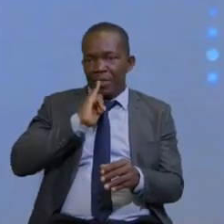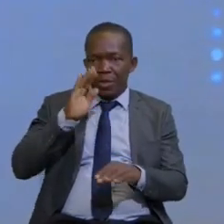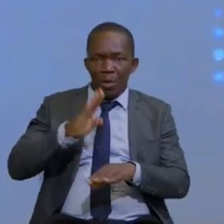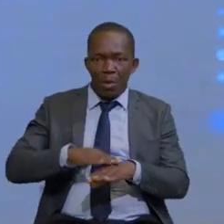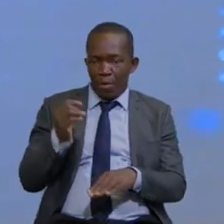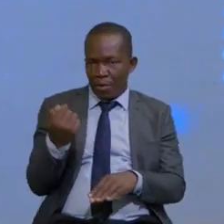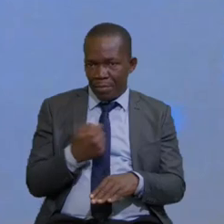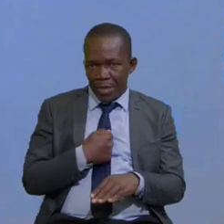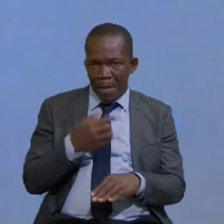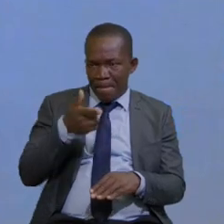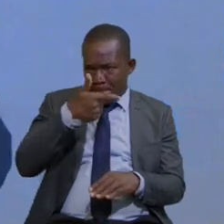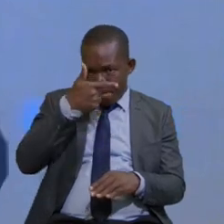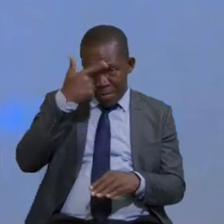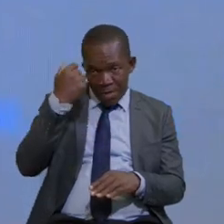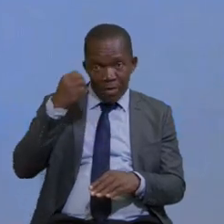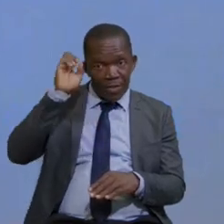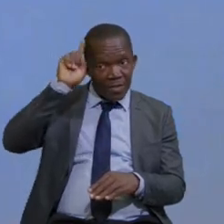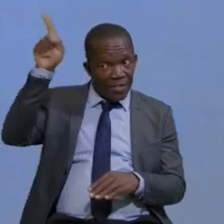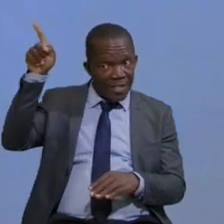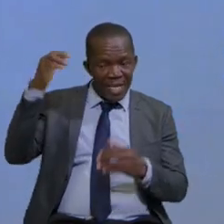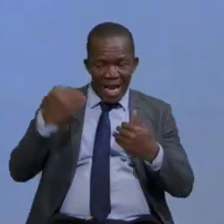oint pour annoncer,